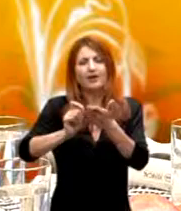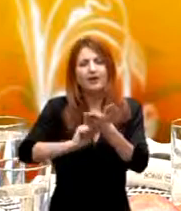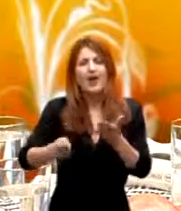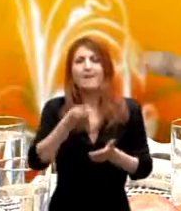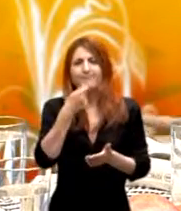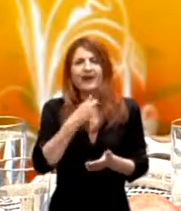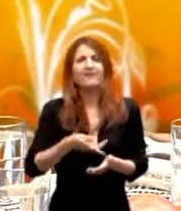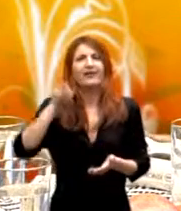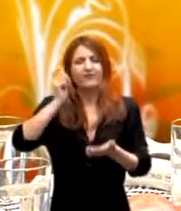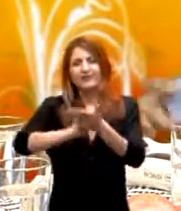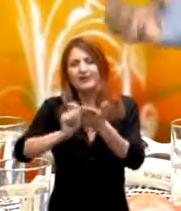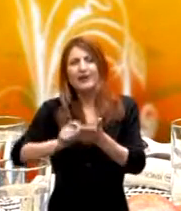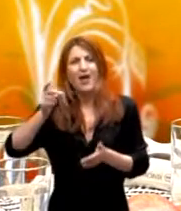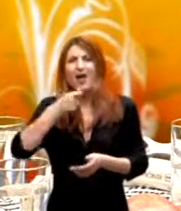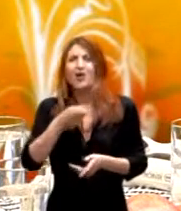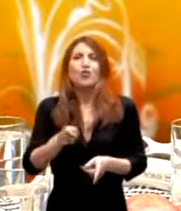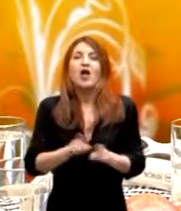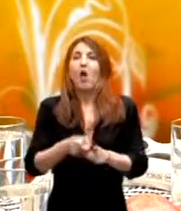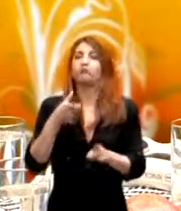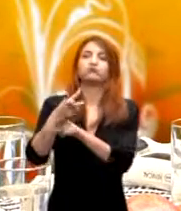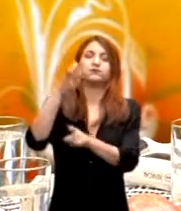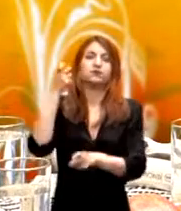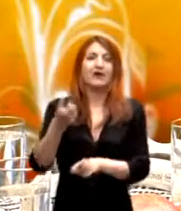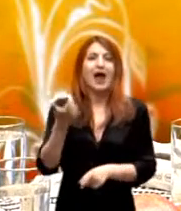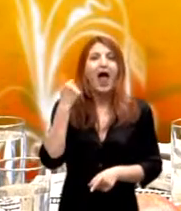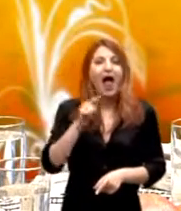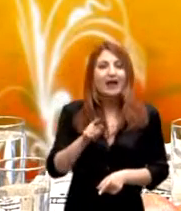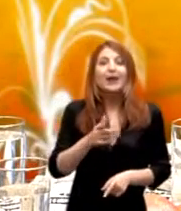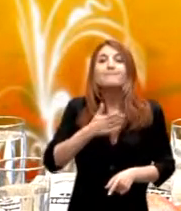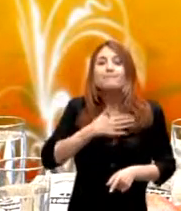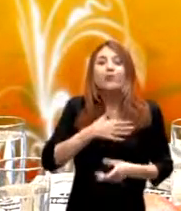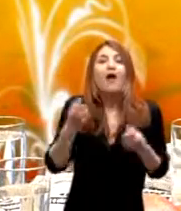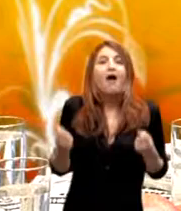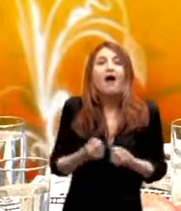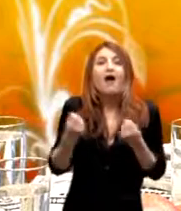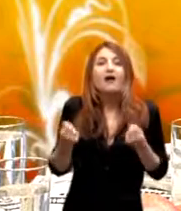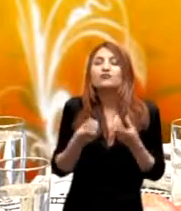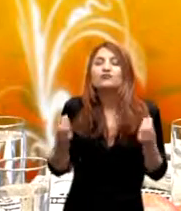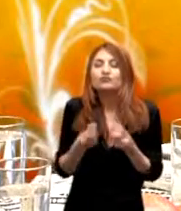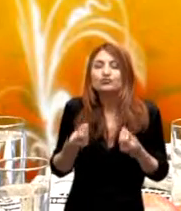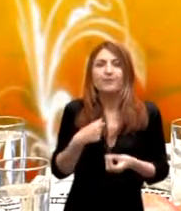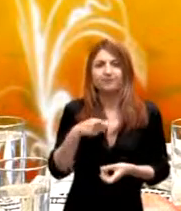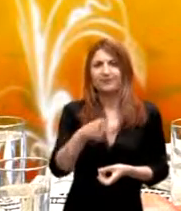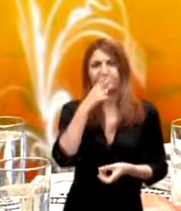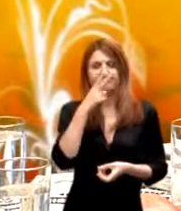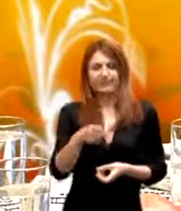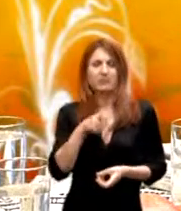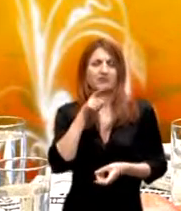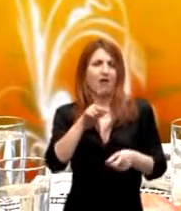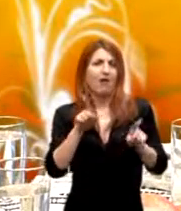dnevnik prehrane, već smo ljude ubili s tim. Ali i dnevnik svojih aktivnosti. Pa kad ti vidiš da si